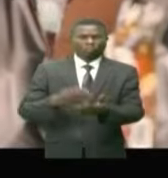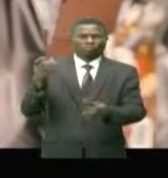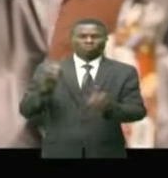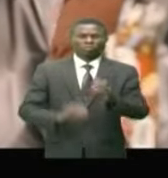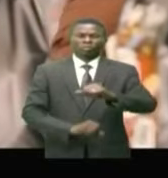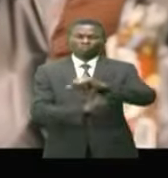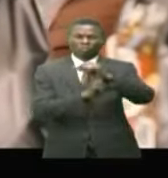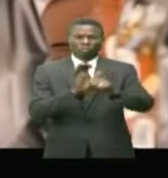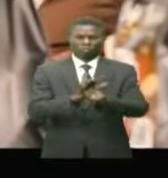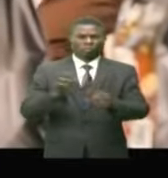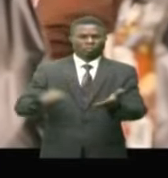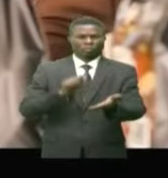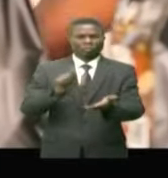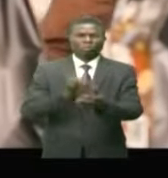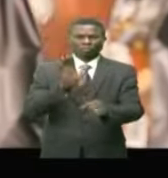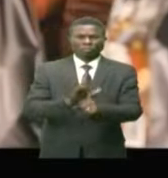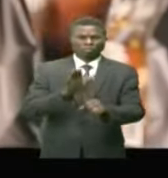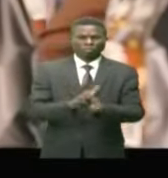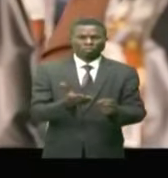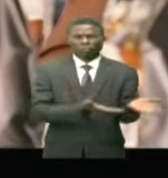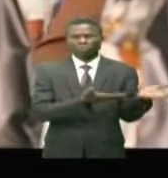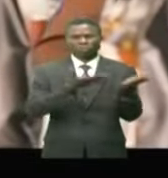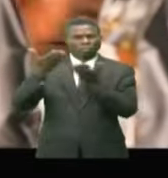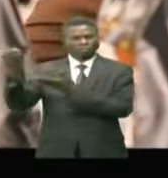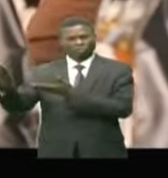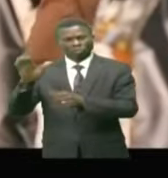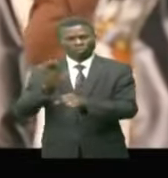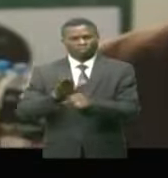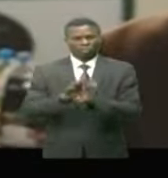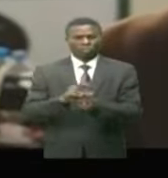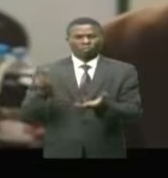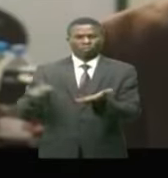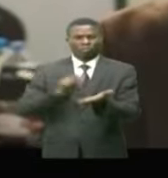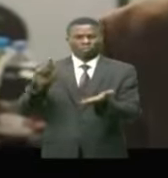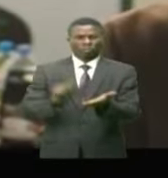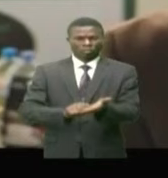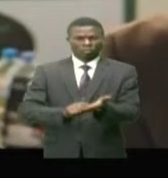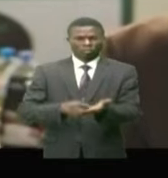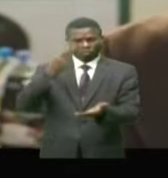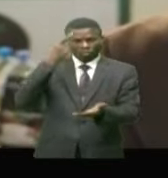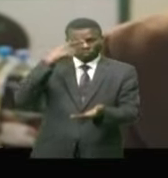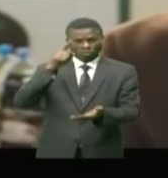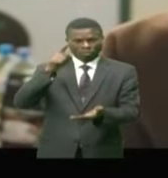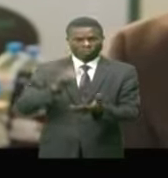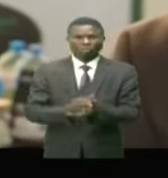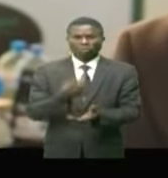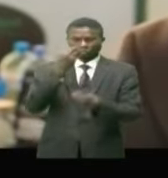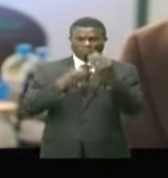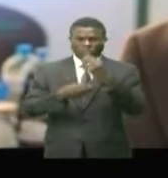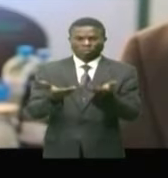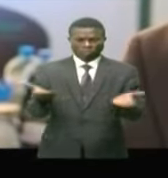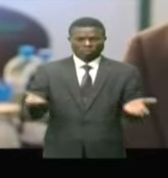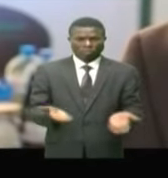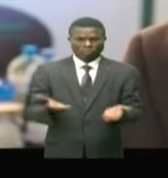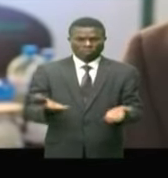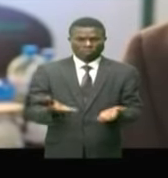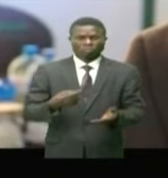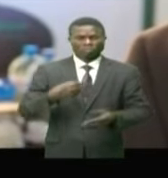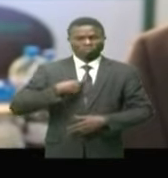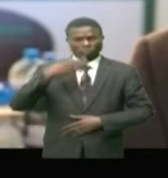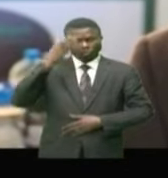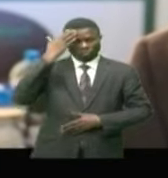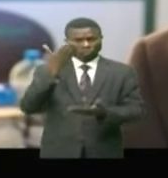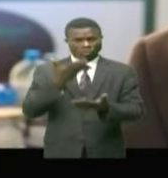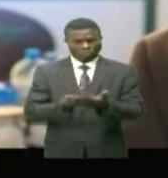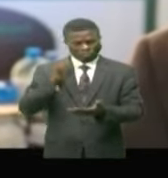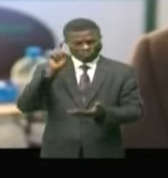Il y a trop de taxes, par exemple, pour l'exportation. Il y a trop de taxes même pour la consommation locale. Je crois que ça, on